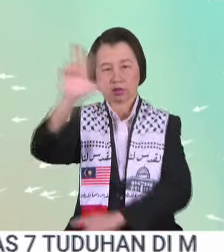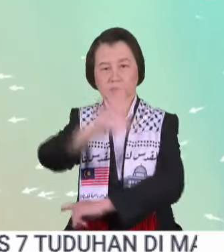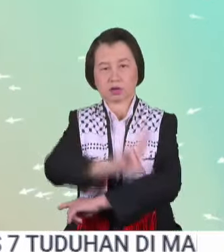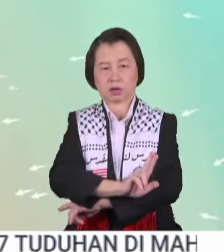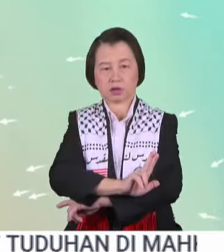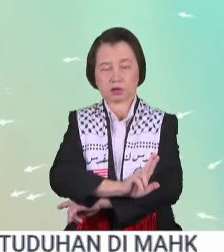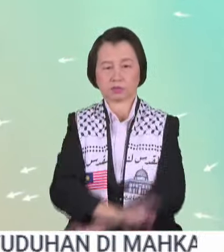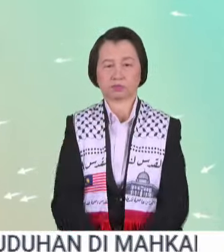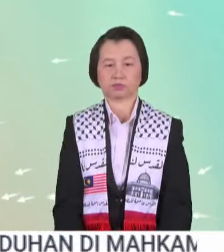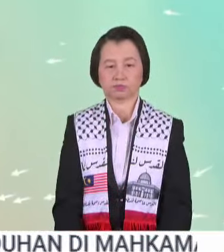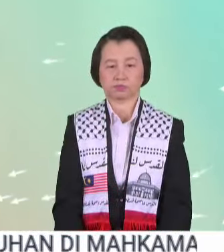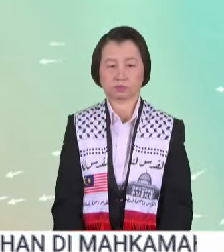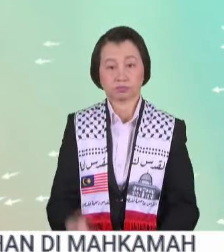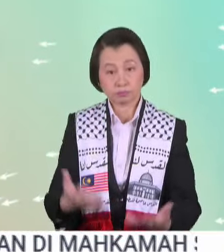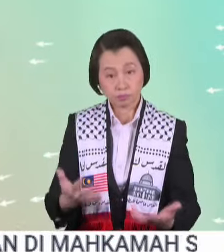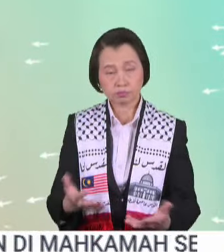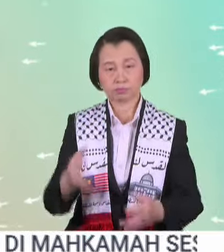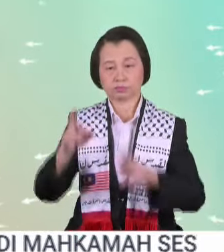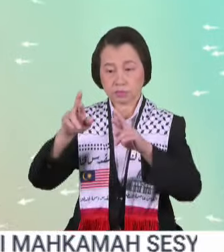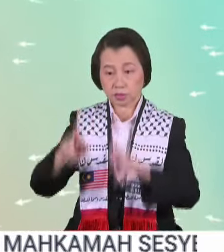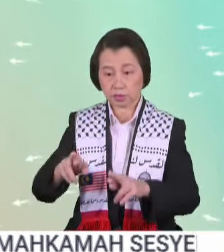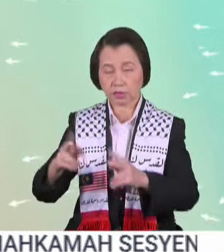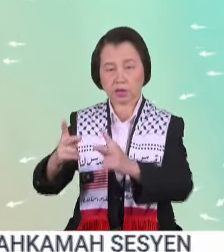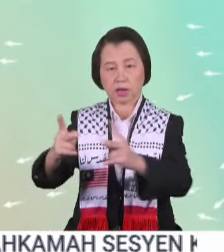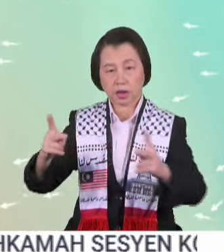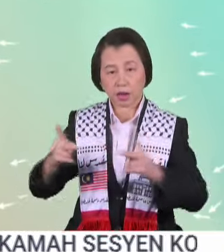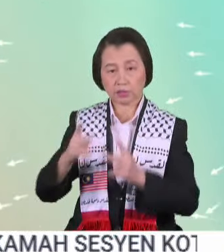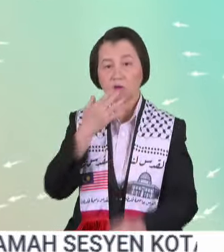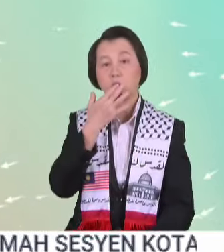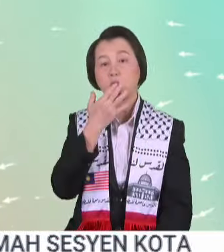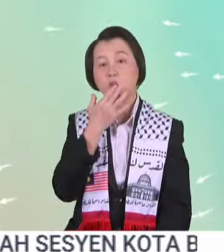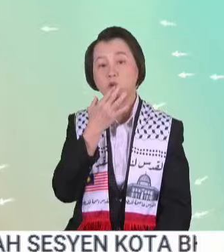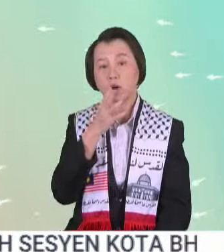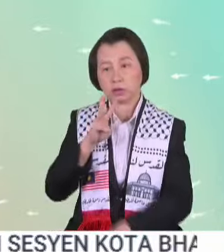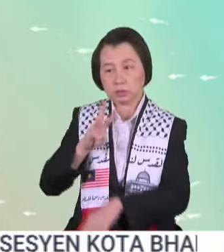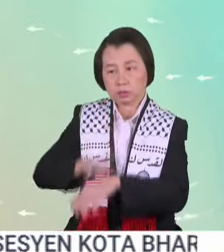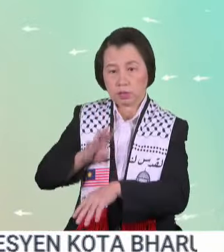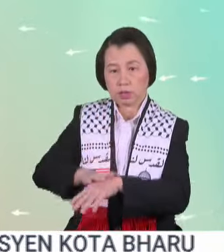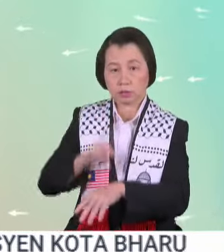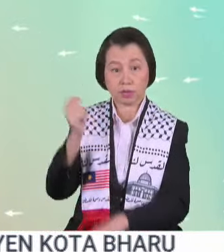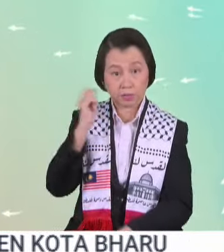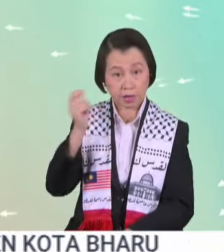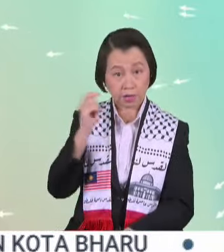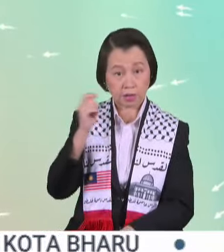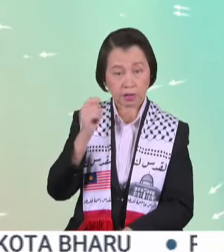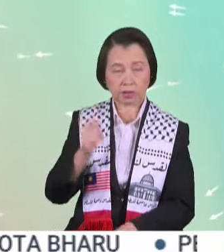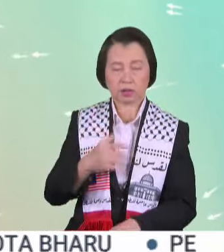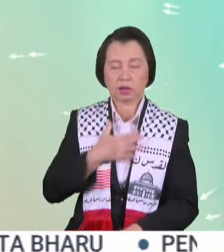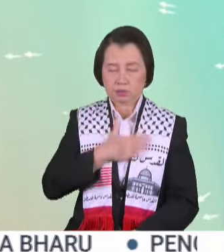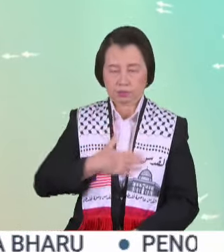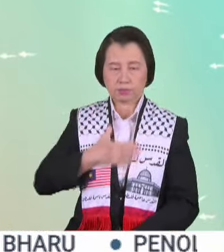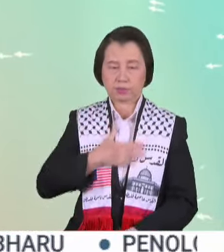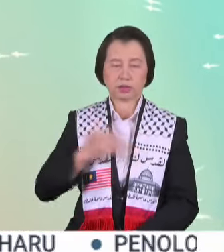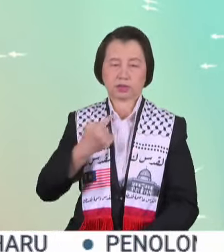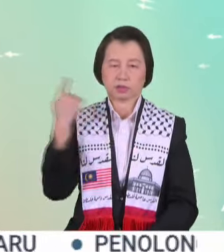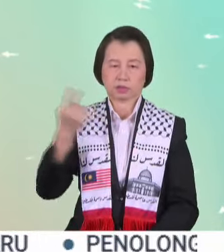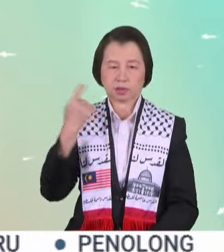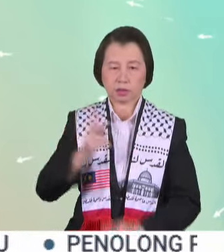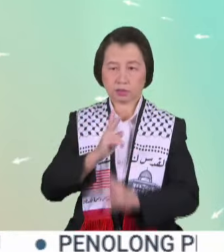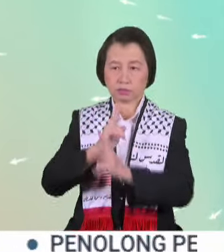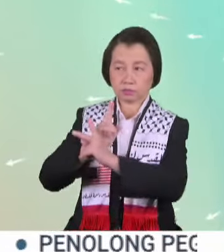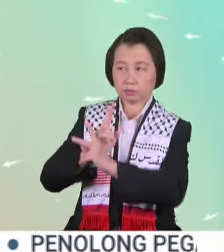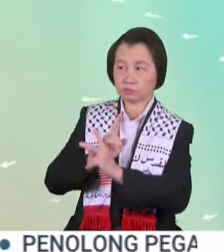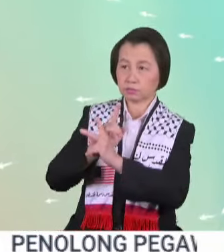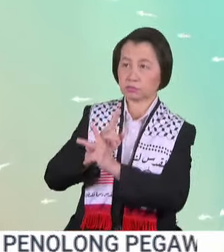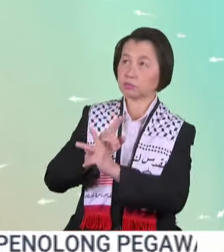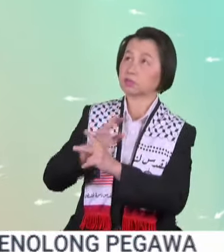hari berturut-turut. Oleh itu, penduduk di kawasan yang bertanda amaran sebentar tadi diminta untuk sentiasa